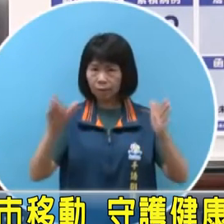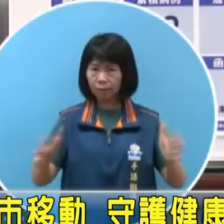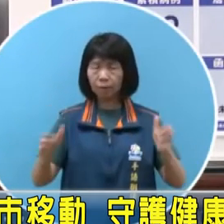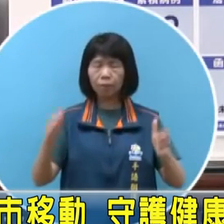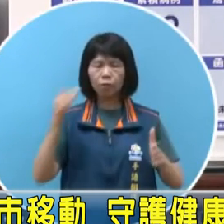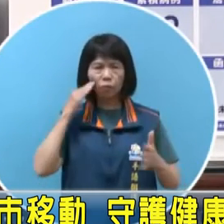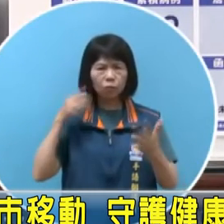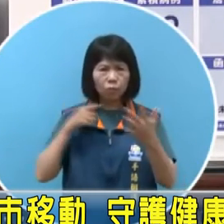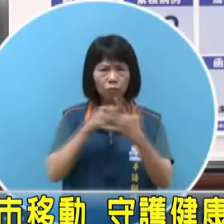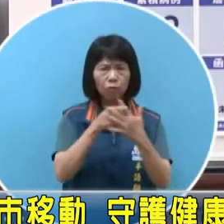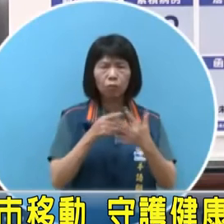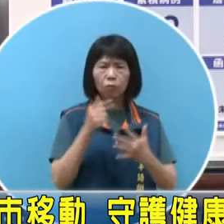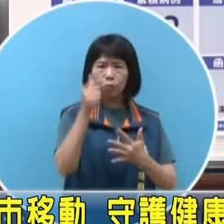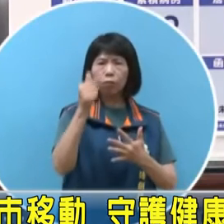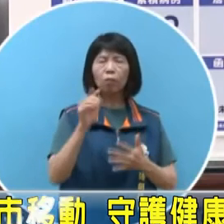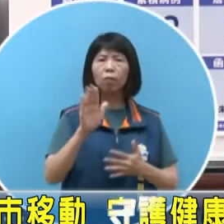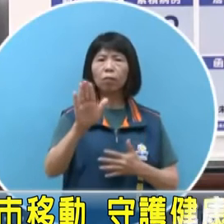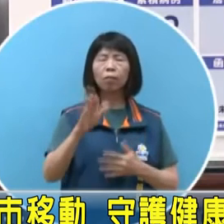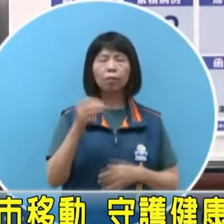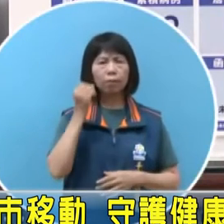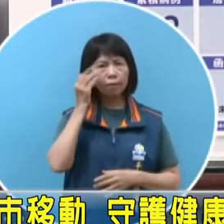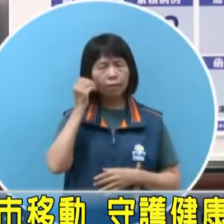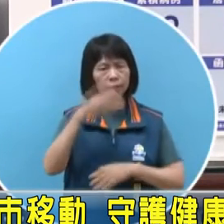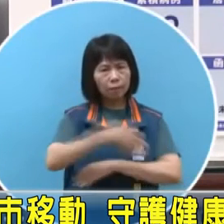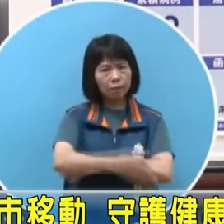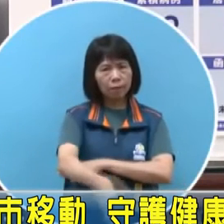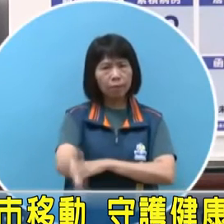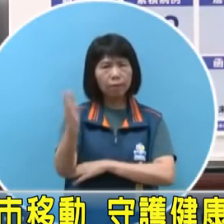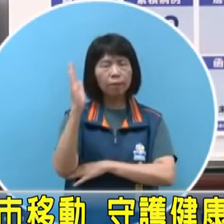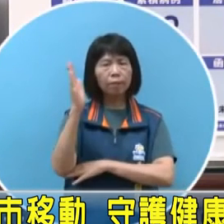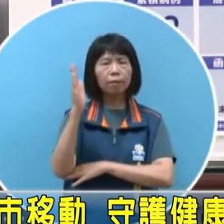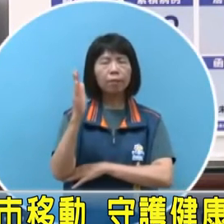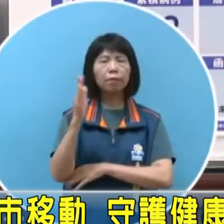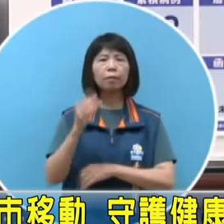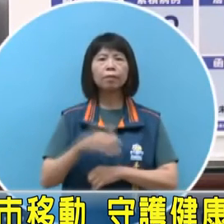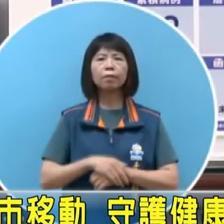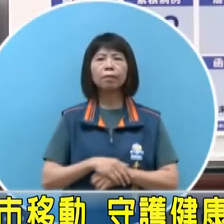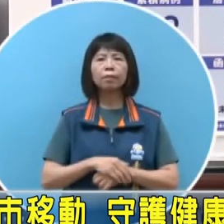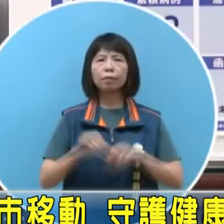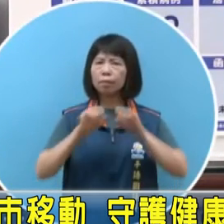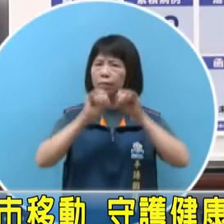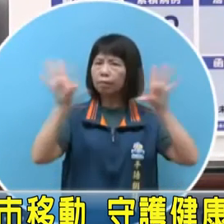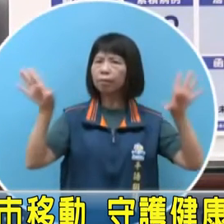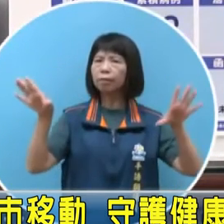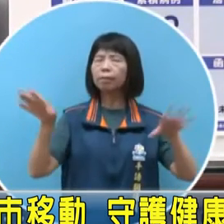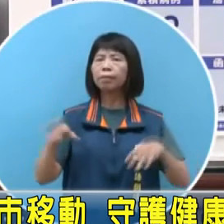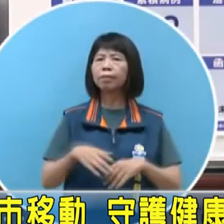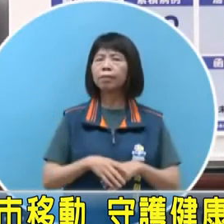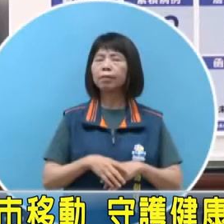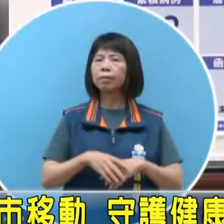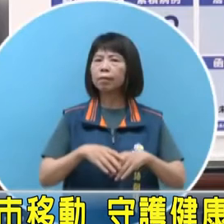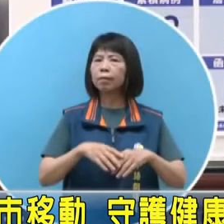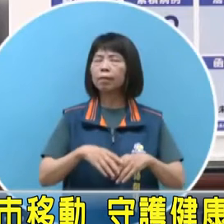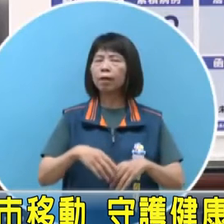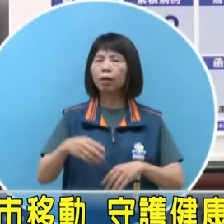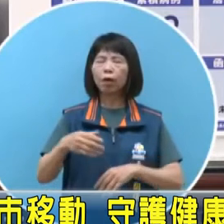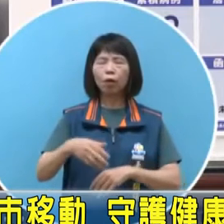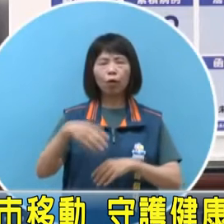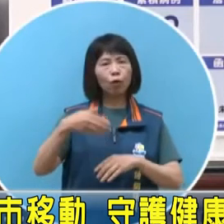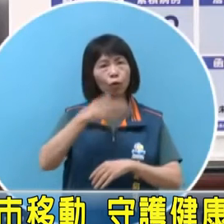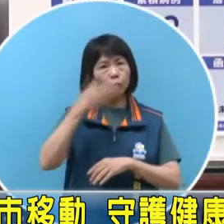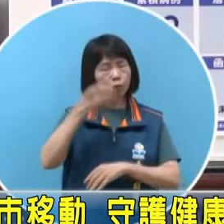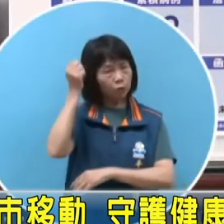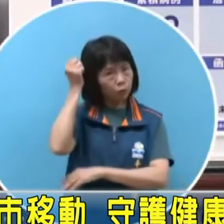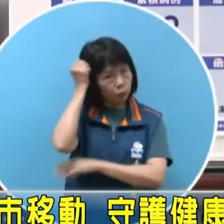确诊的案例发生，花莲县政府将公告业者旅馆